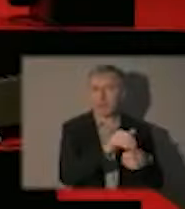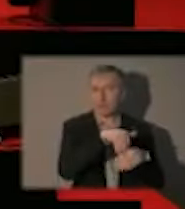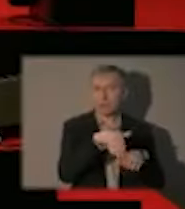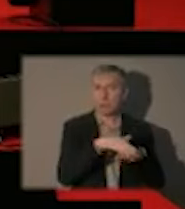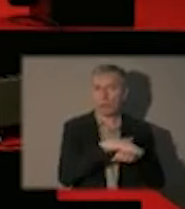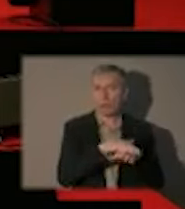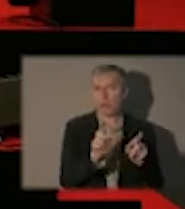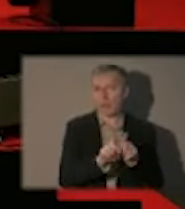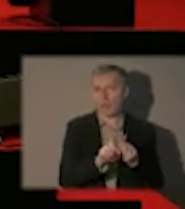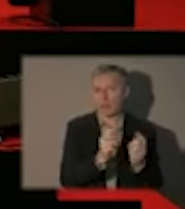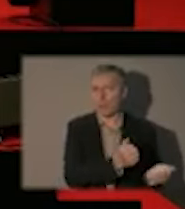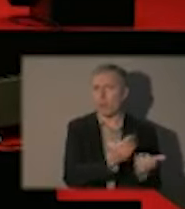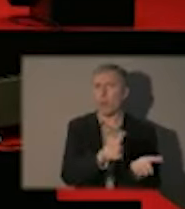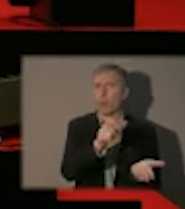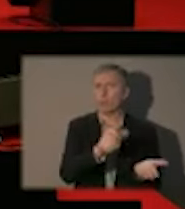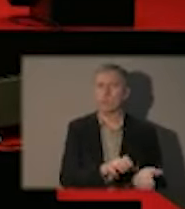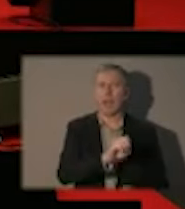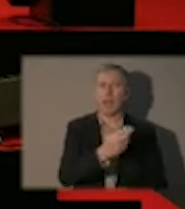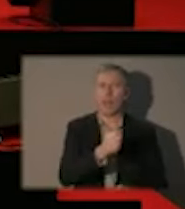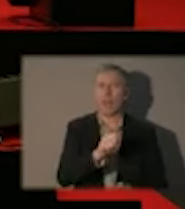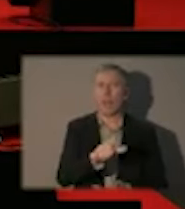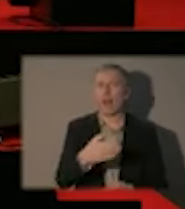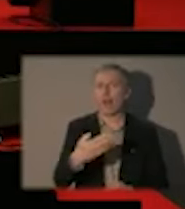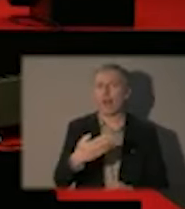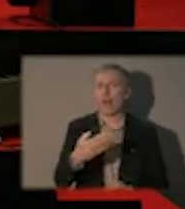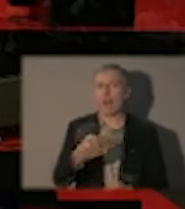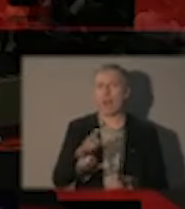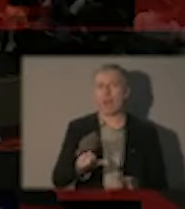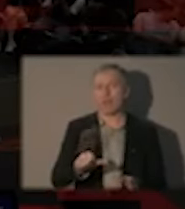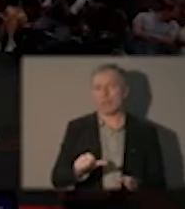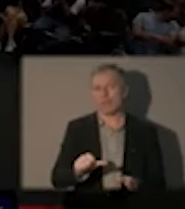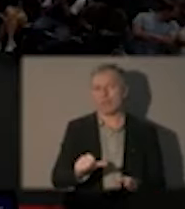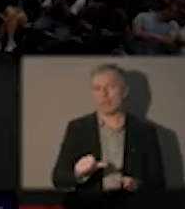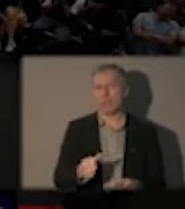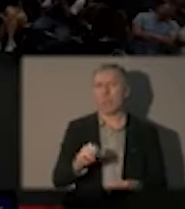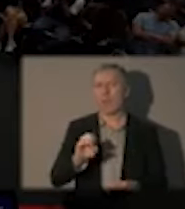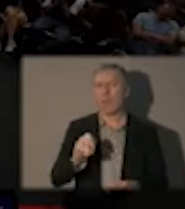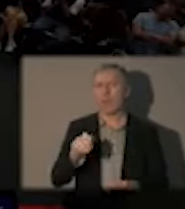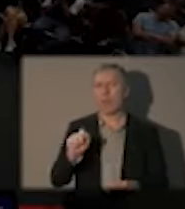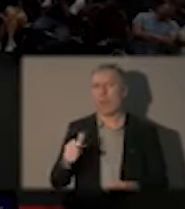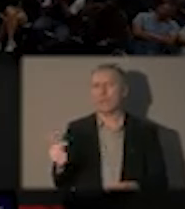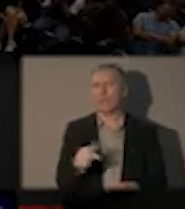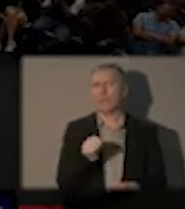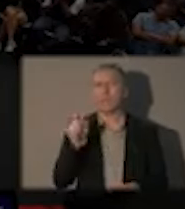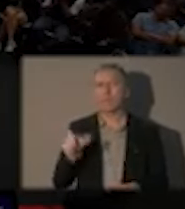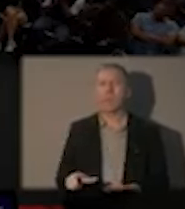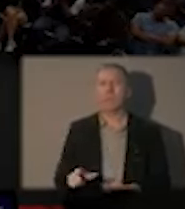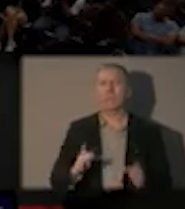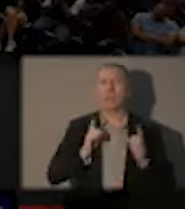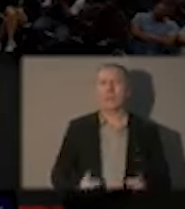Je vais proposer tout de suite à Emmanuel Morel de venir nous rejoindre. Emmanuel Morel, tu es député